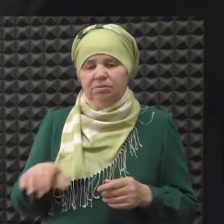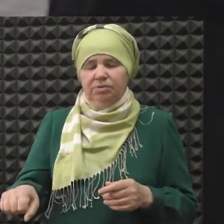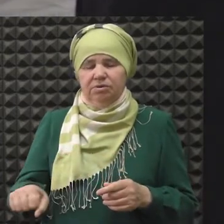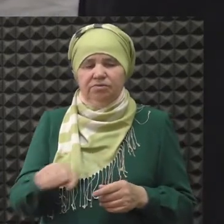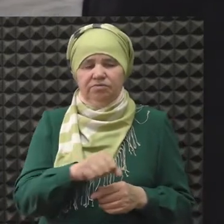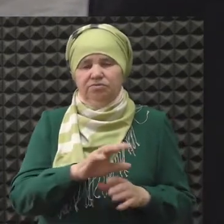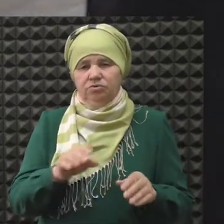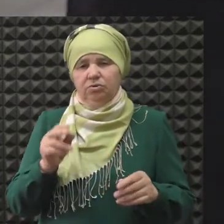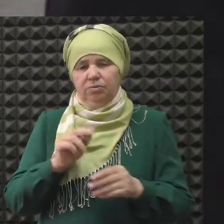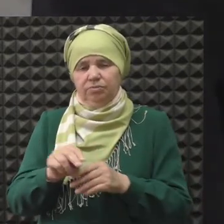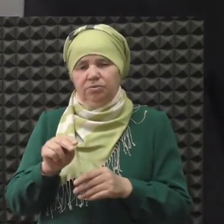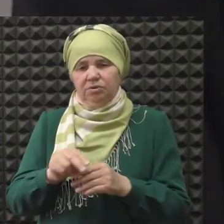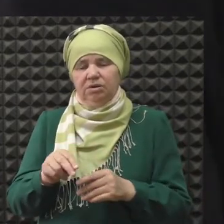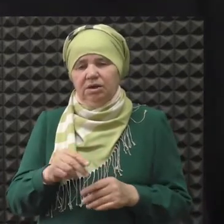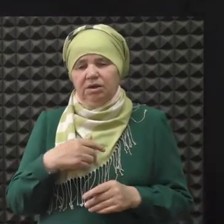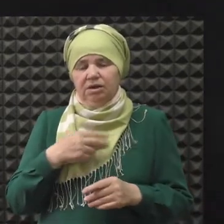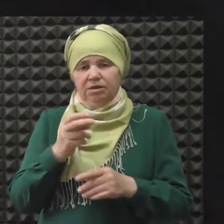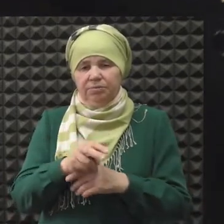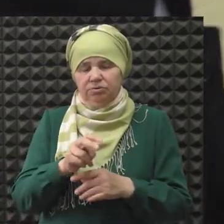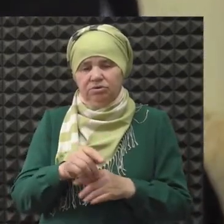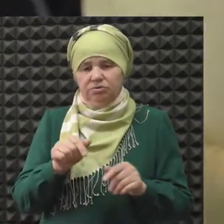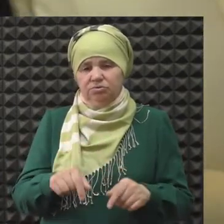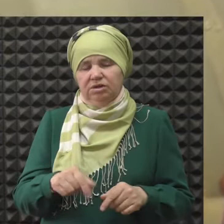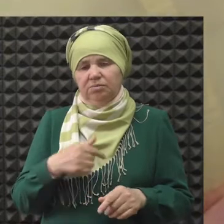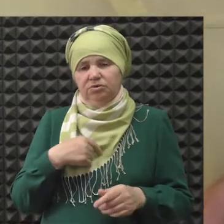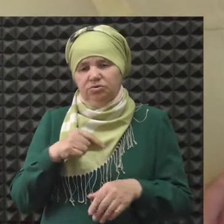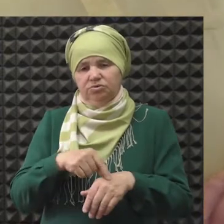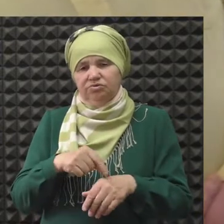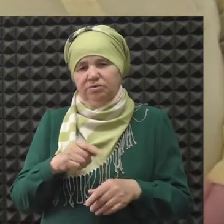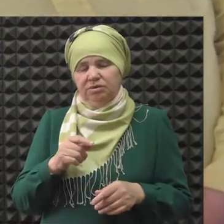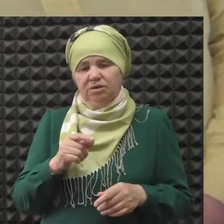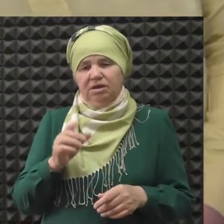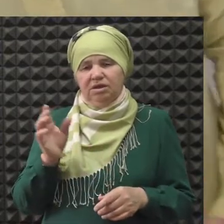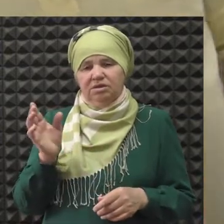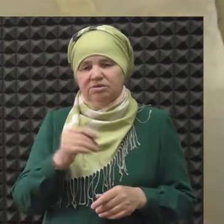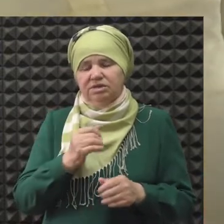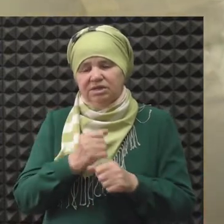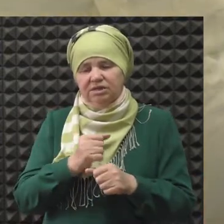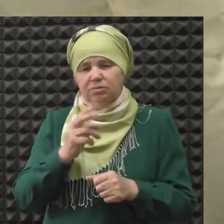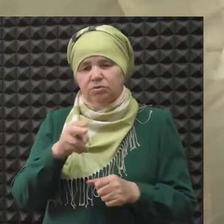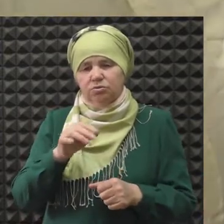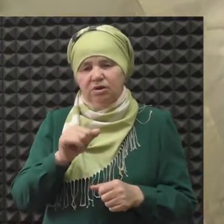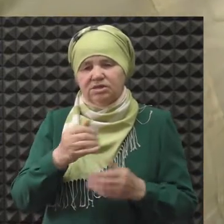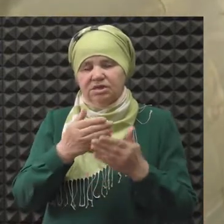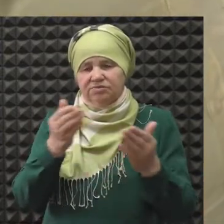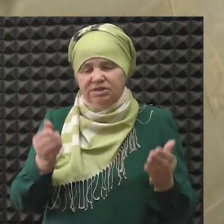пойдем в рай. Мы не знаем. Но вы знаете, мы когда приходим родители сюда, мы просим дуа за всех. И за эту мечеть, чтобы здесь